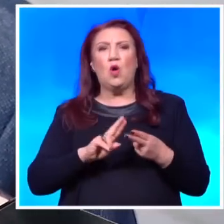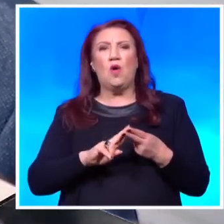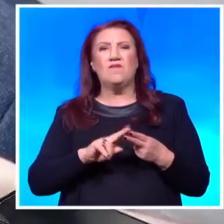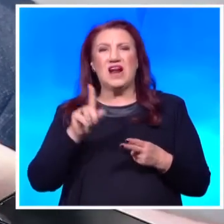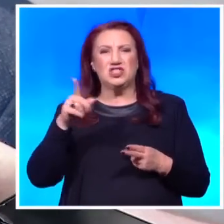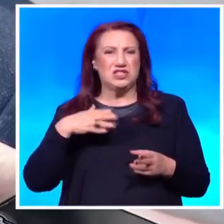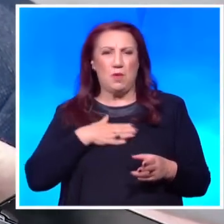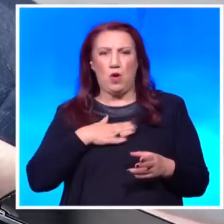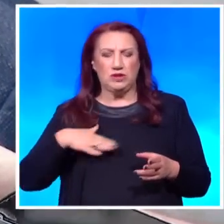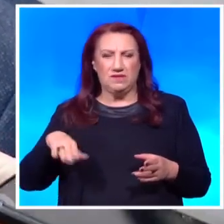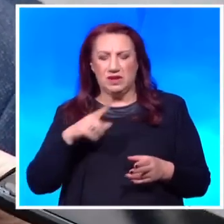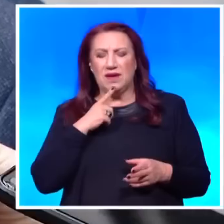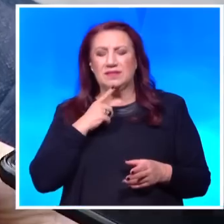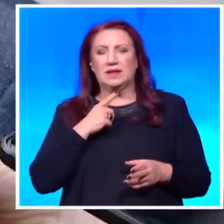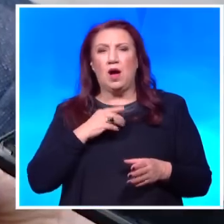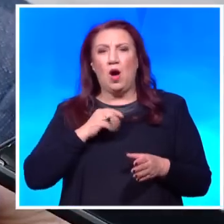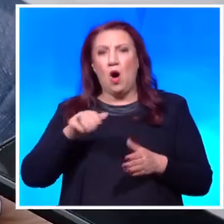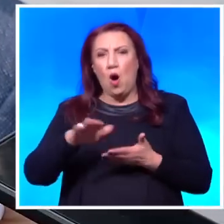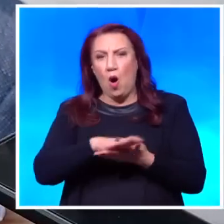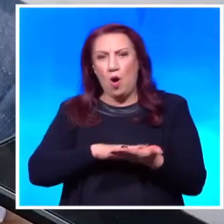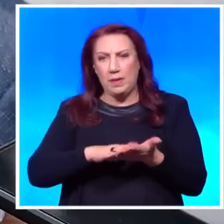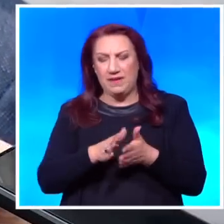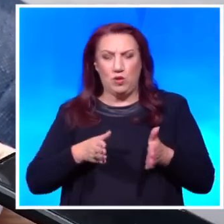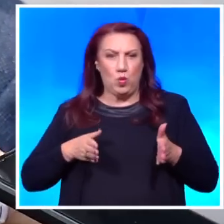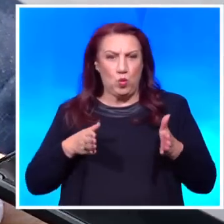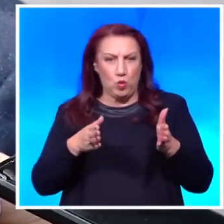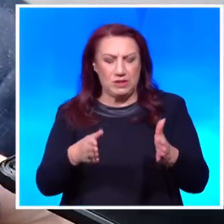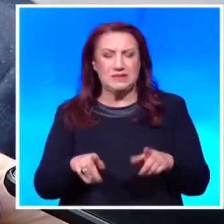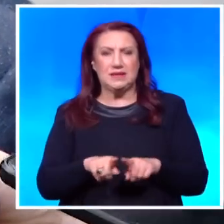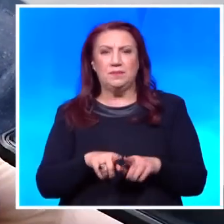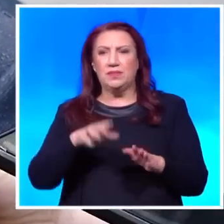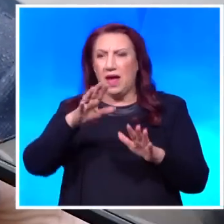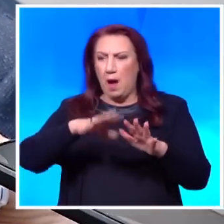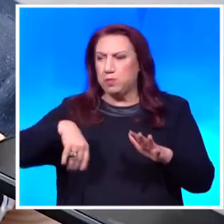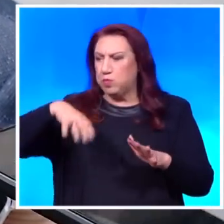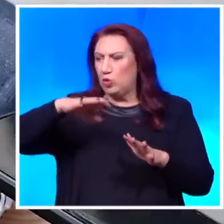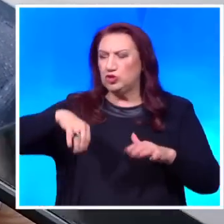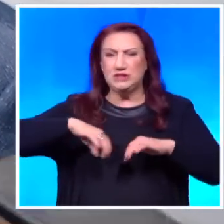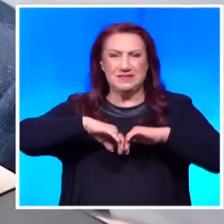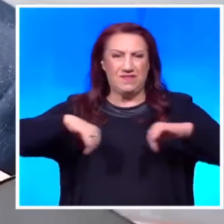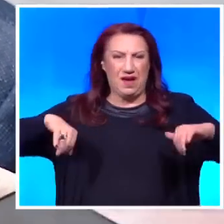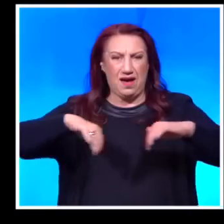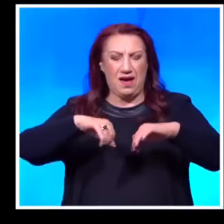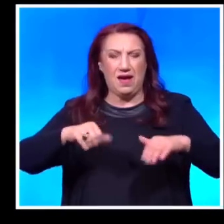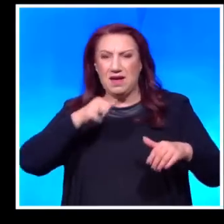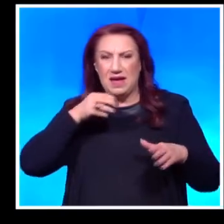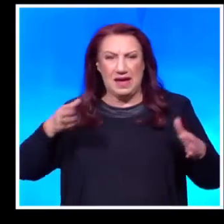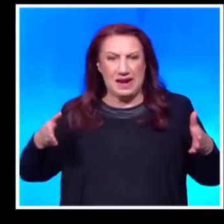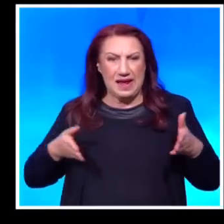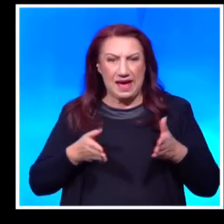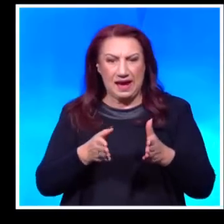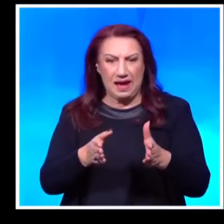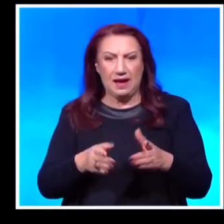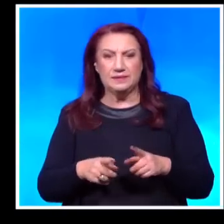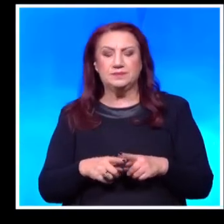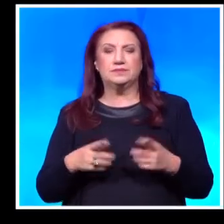реките, почистване на тези, които остават да се почистват участъци, съединяване на